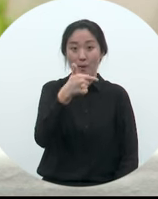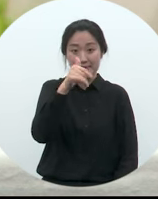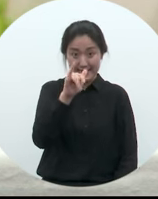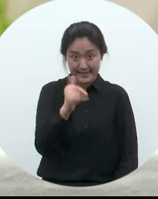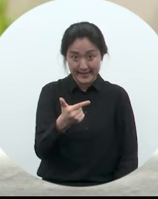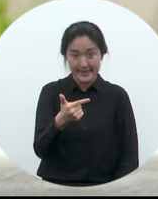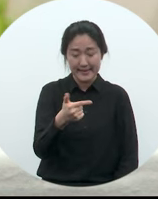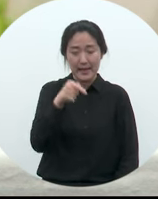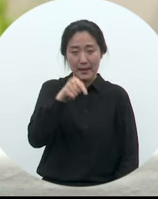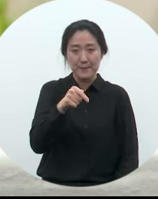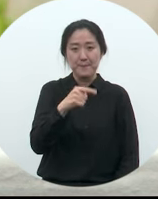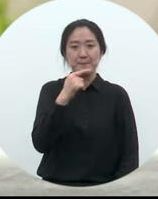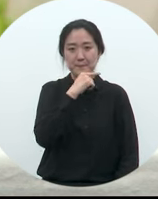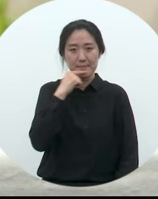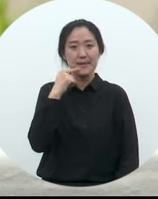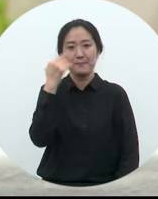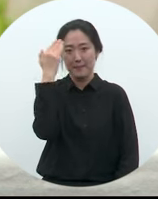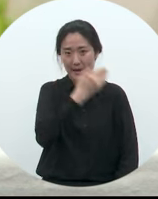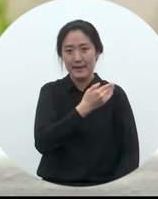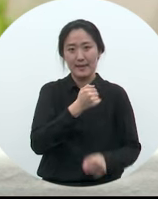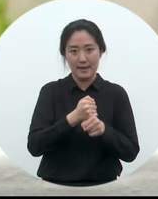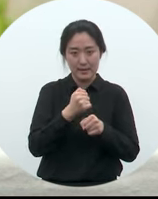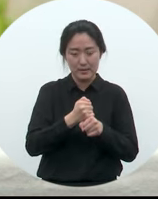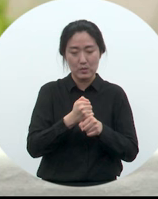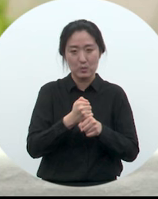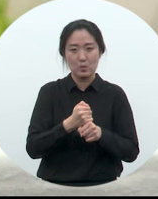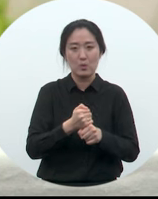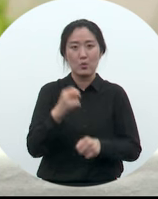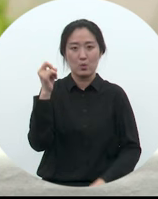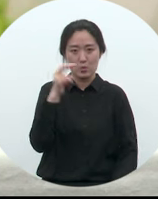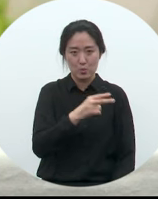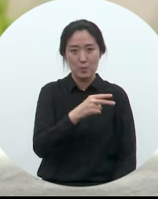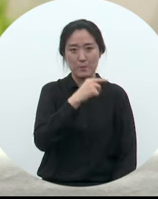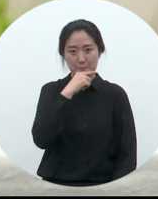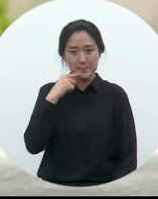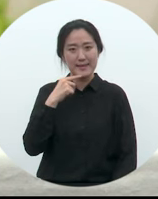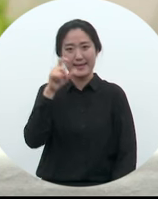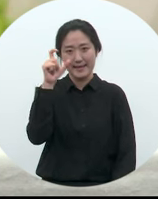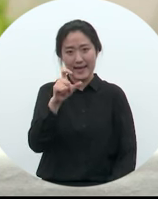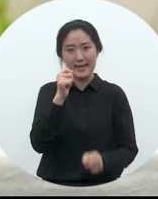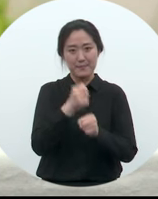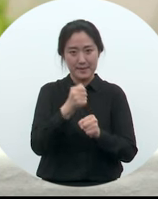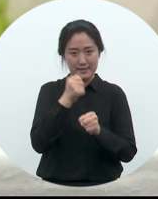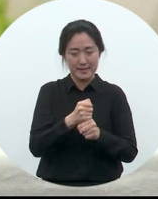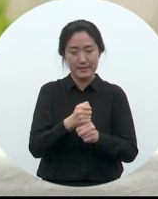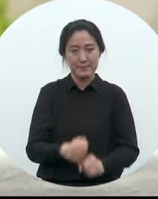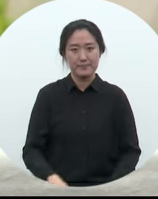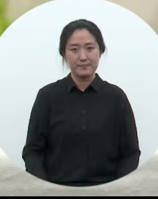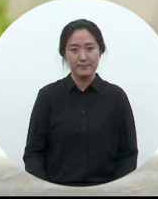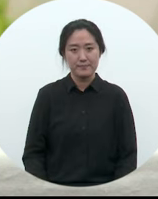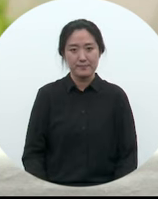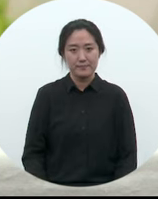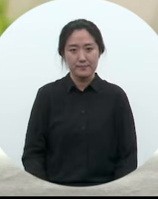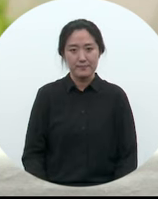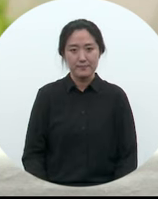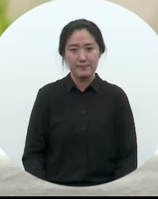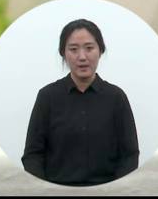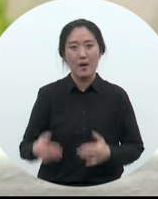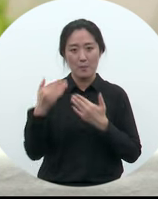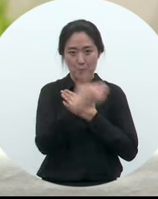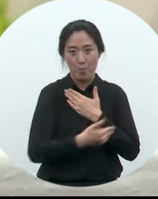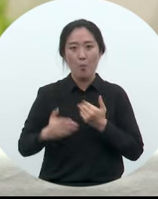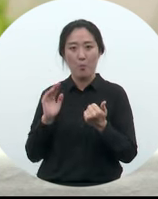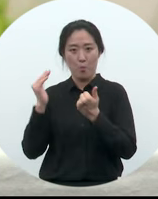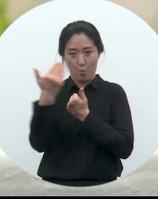것처럼 심혈관 기능, 피를 맑게 하고 혈액을 맑게 하고 또 혈관을 튼튼하게 해주는 역할을 가지고